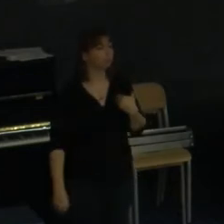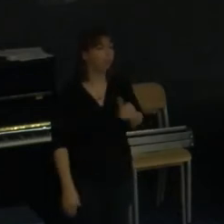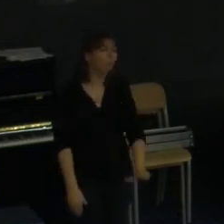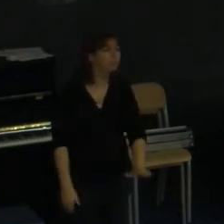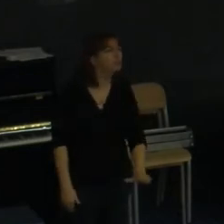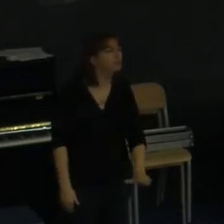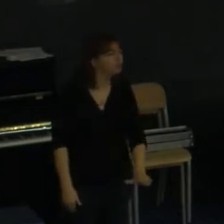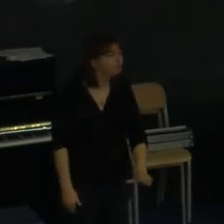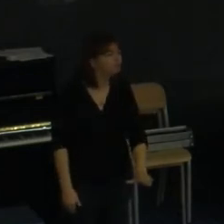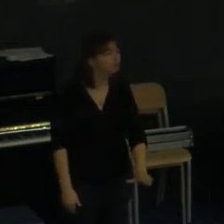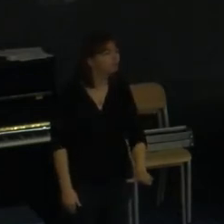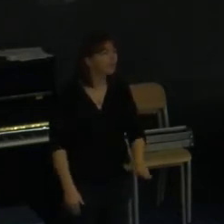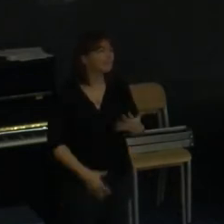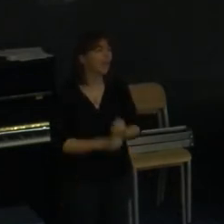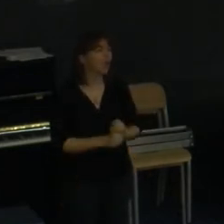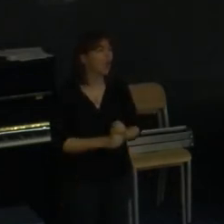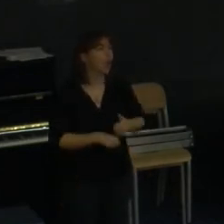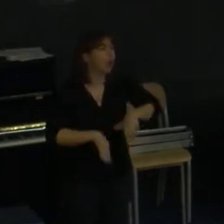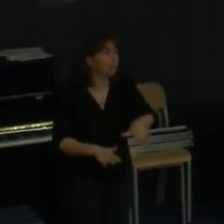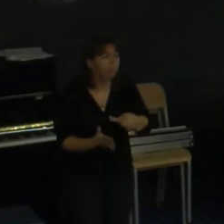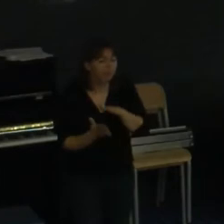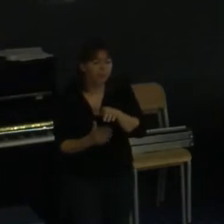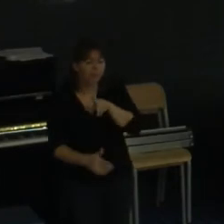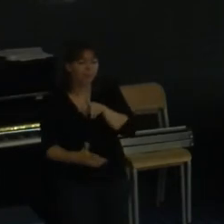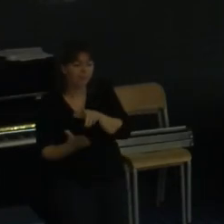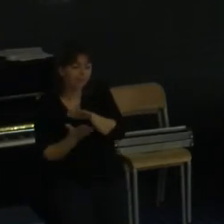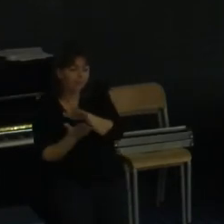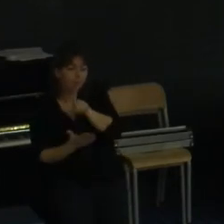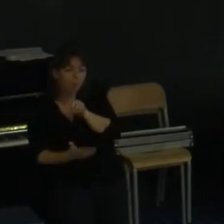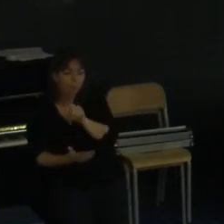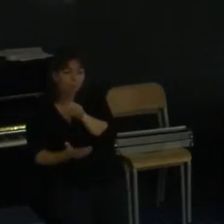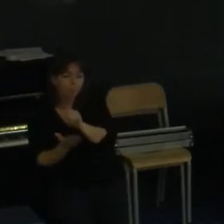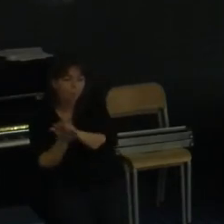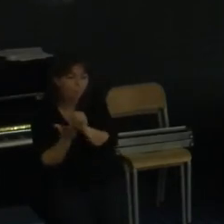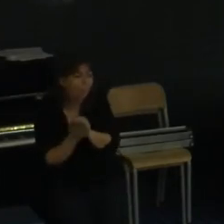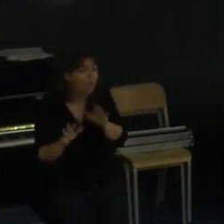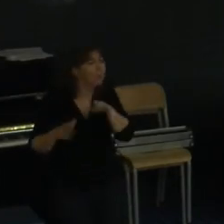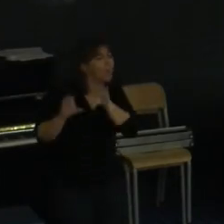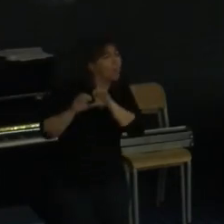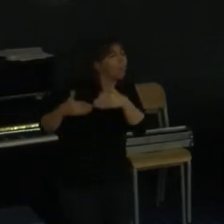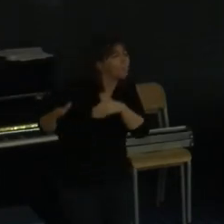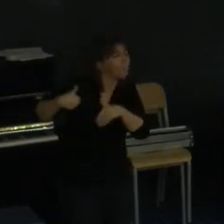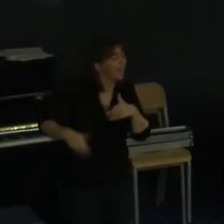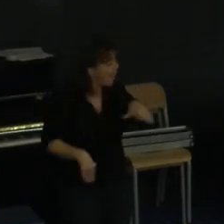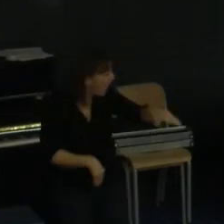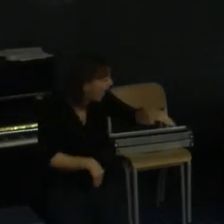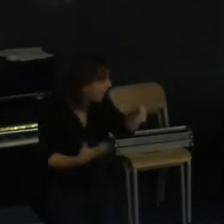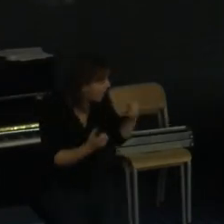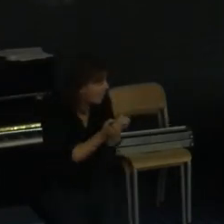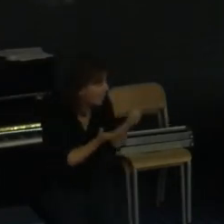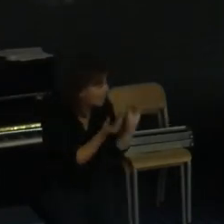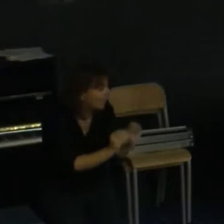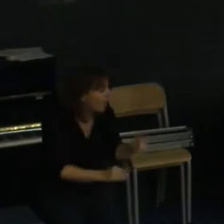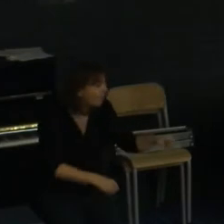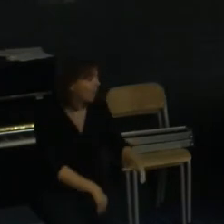même. Et c'était avec du logo, des trucs ainsi. Et plus tard, j'ai un cousin qui m'a expliqué, tiens Stéphane, si tu veux apprendre à développer, je te balance